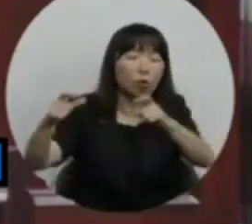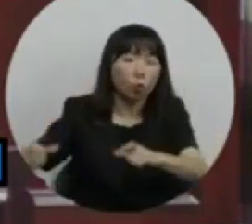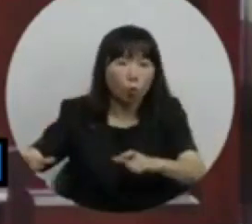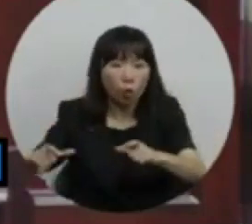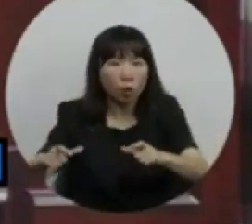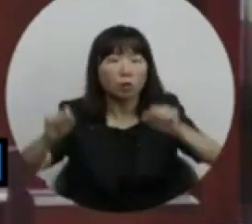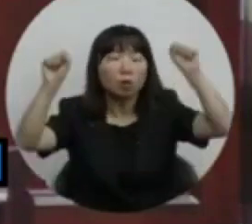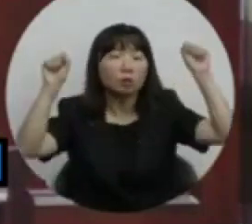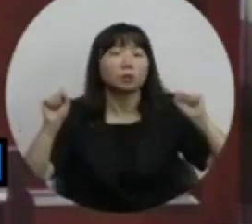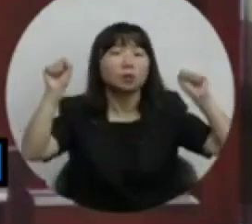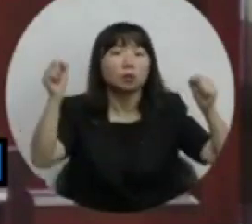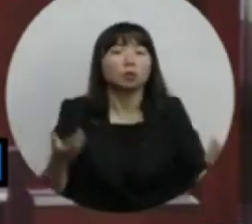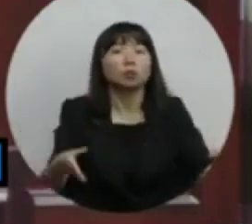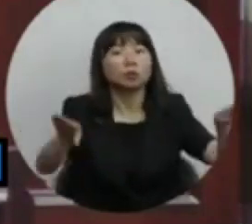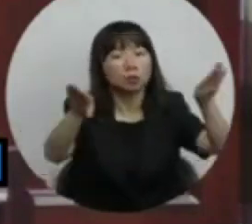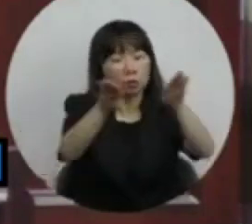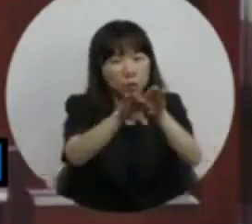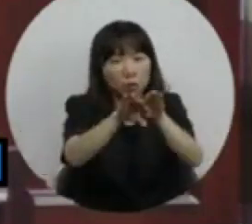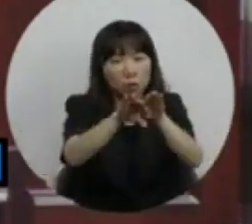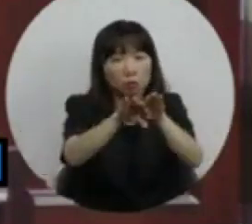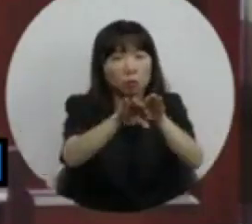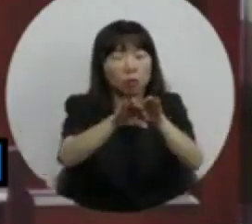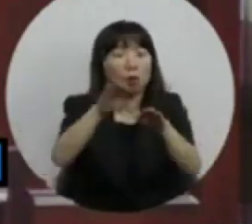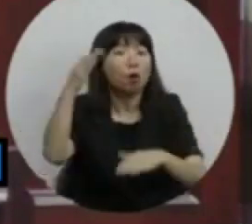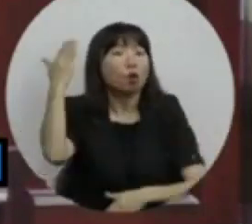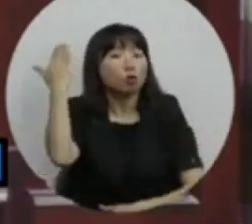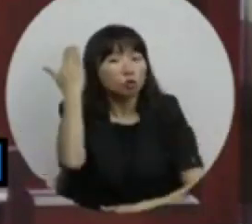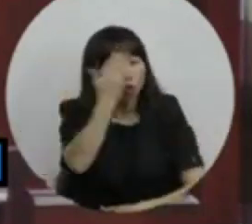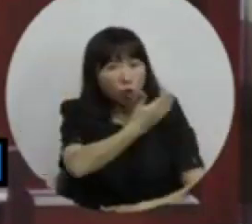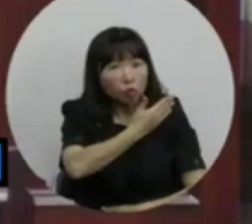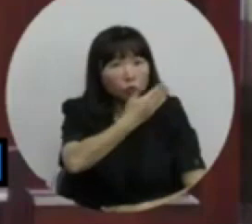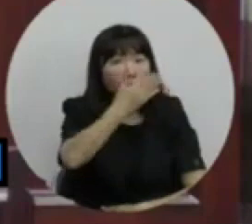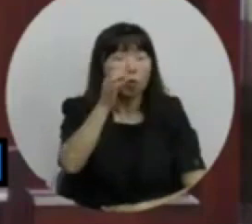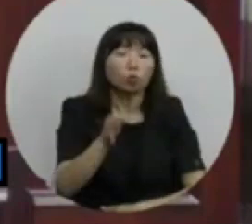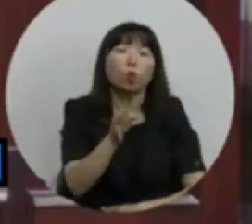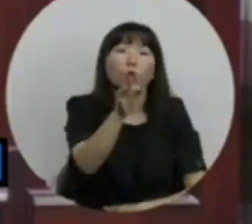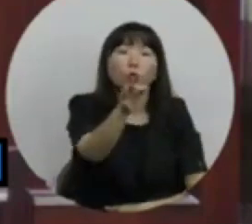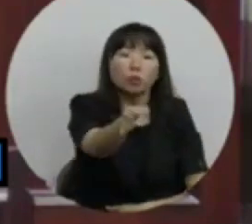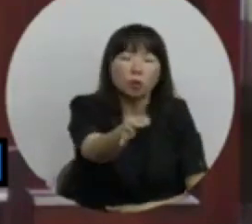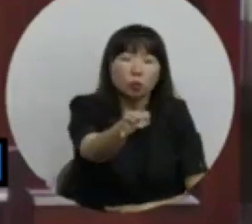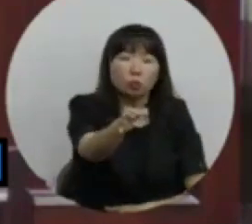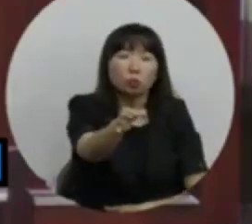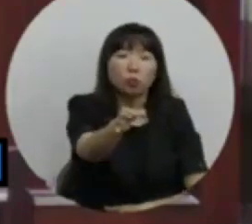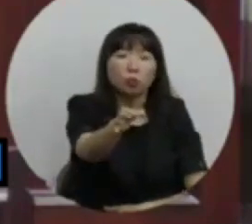체육시설을 이용하는데 전혀 요금을 안 내는 곳이